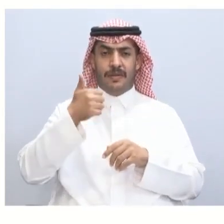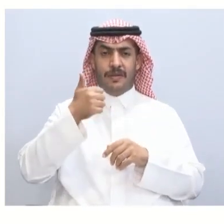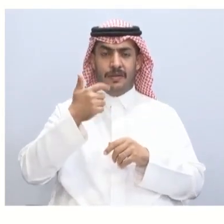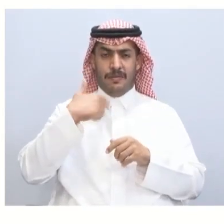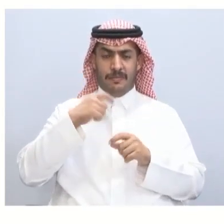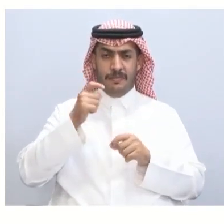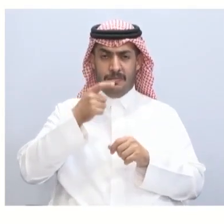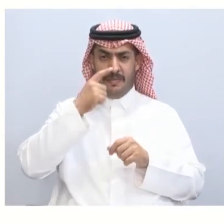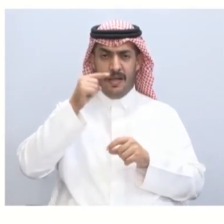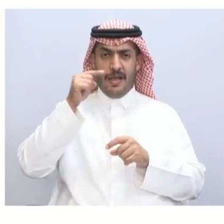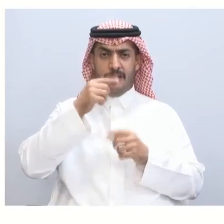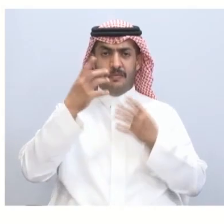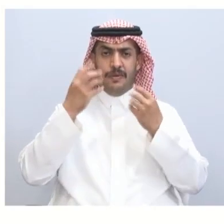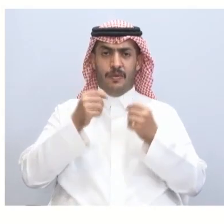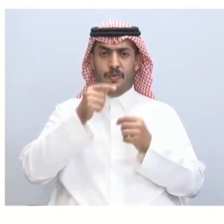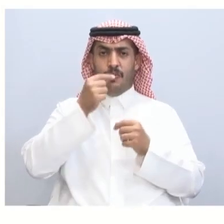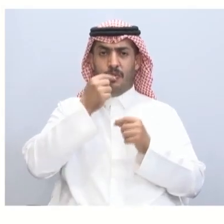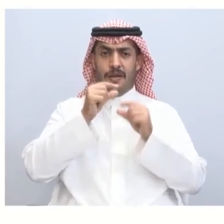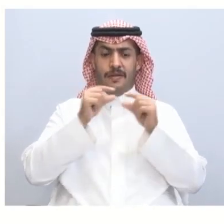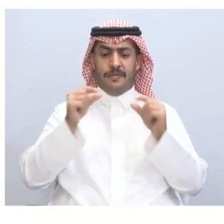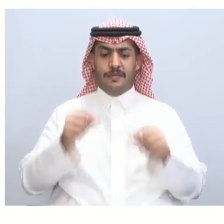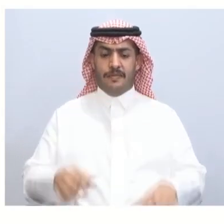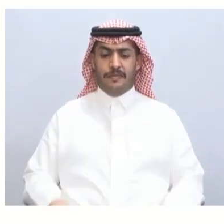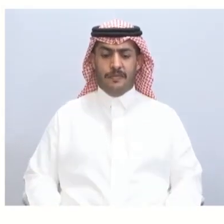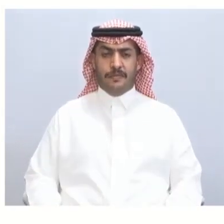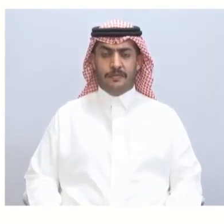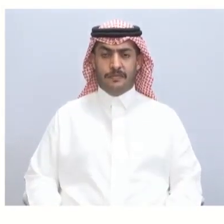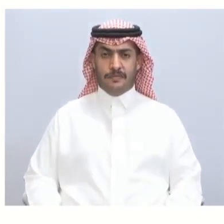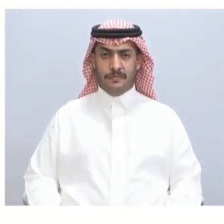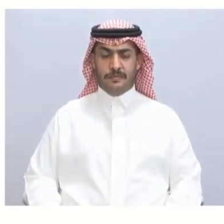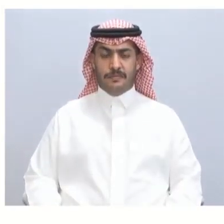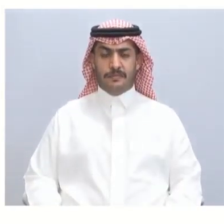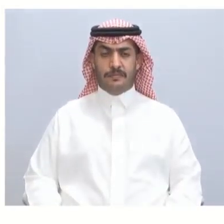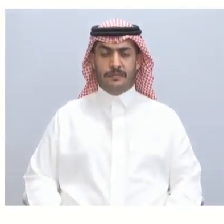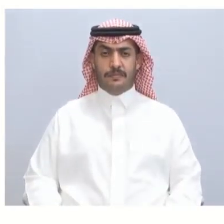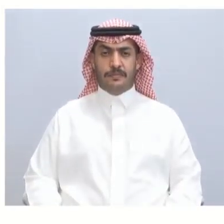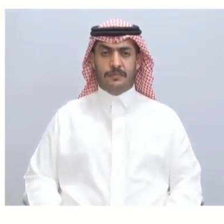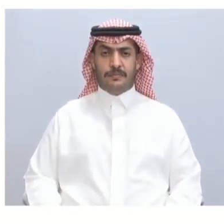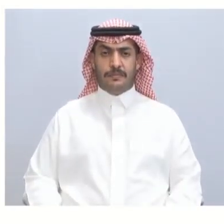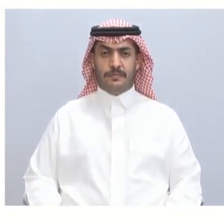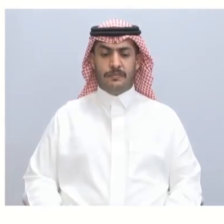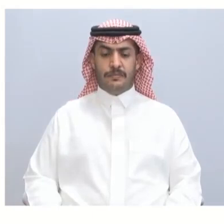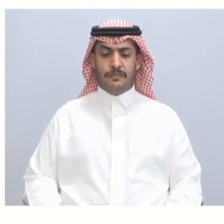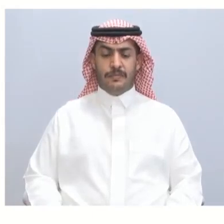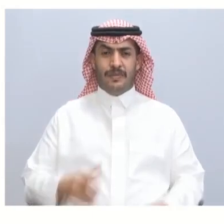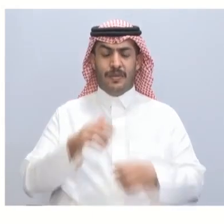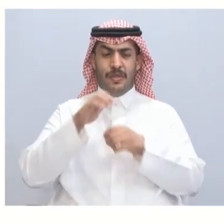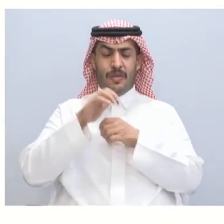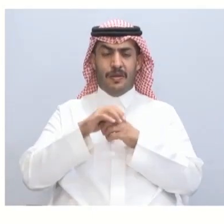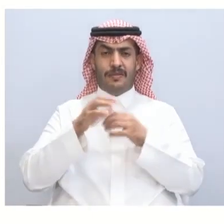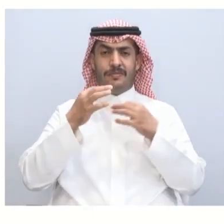التغلب عليها قال تعالى ومن يتق الله يجعل له مخرجا فالضغوط